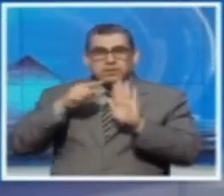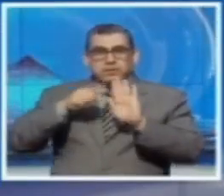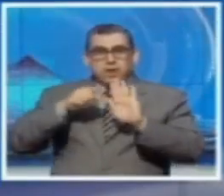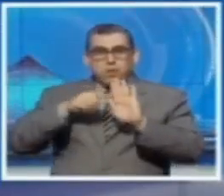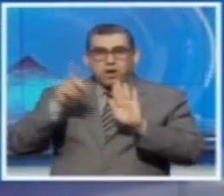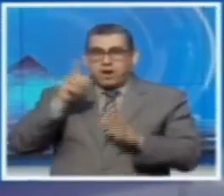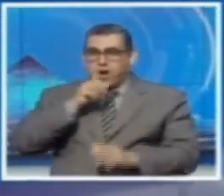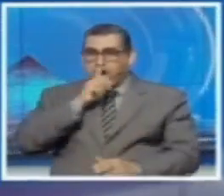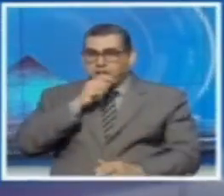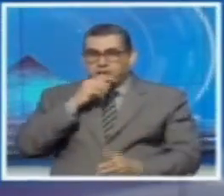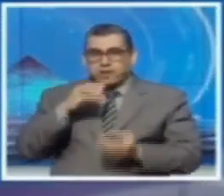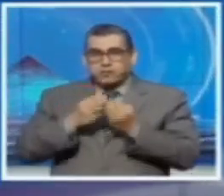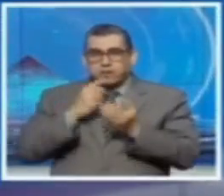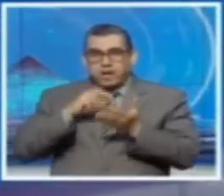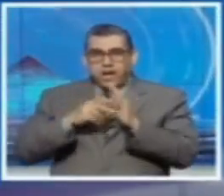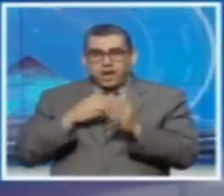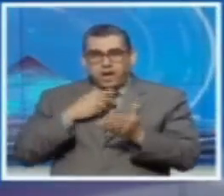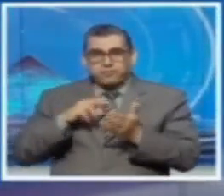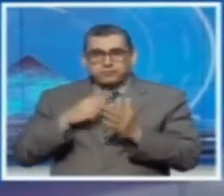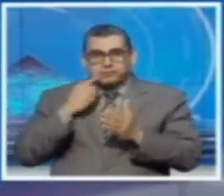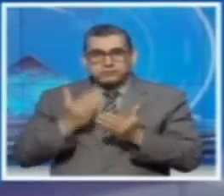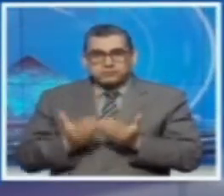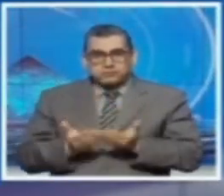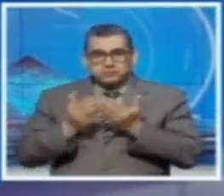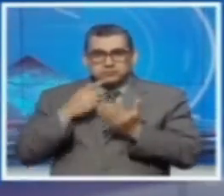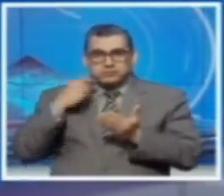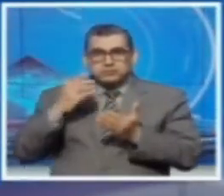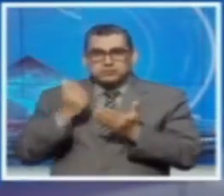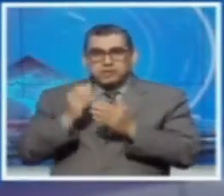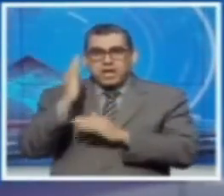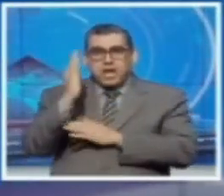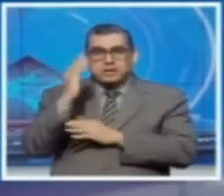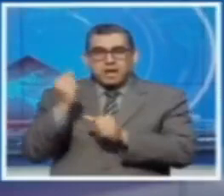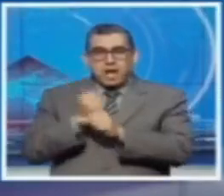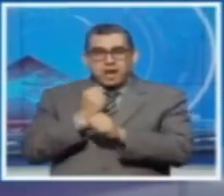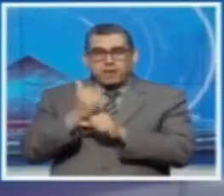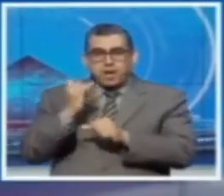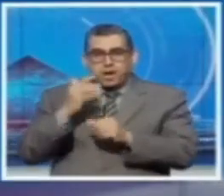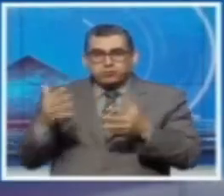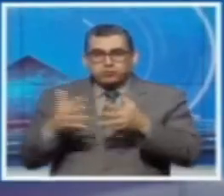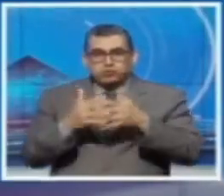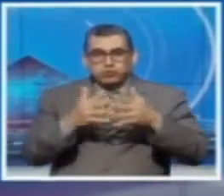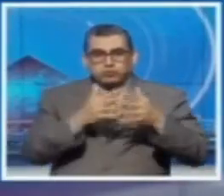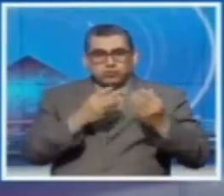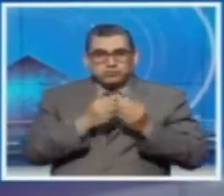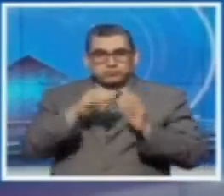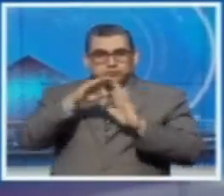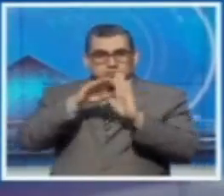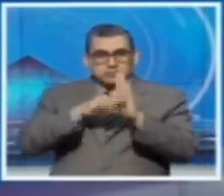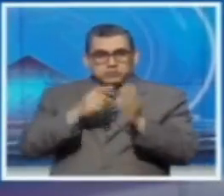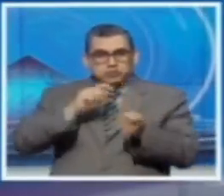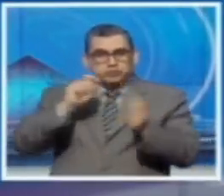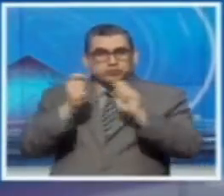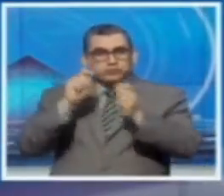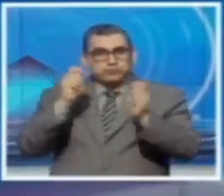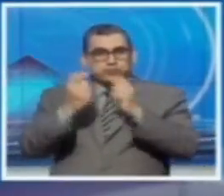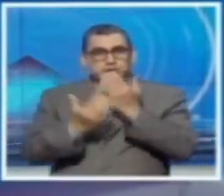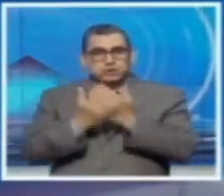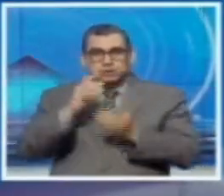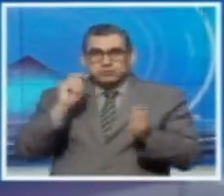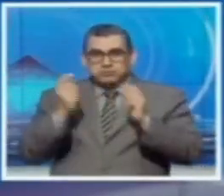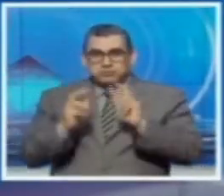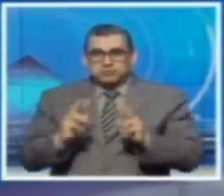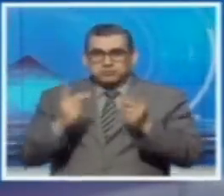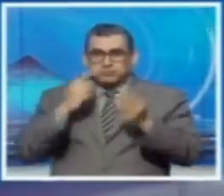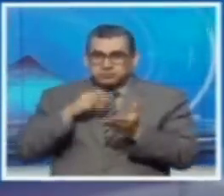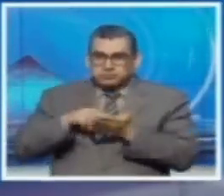المسار السياسي، ورغبة أيضا في تعزيز أسس العمل العربي المشترك طبعا في إطار متغيرات دولية